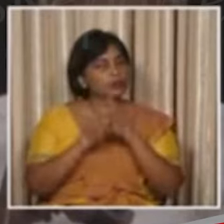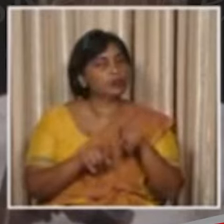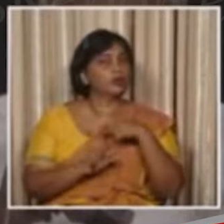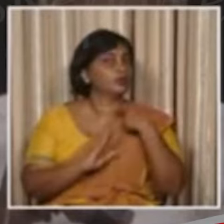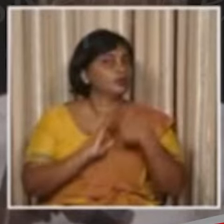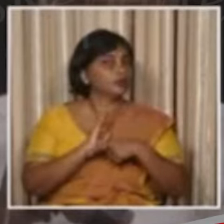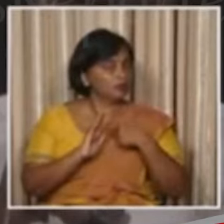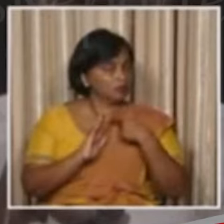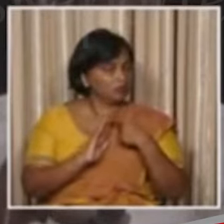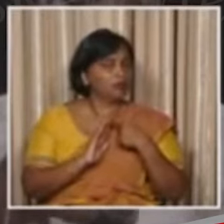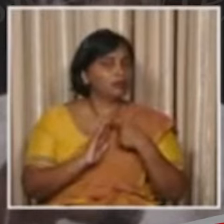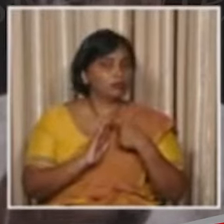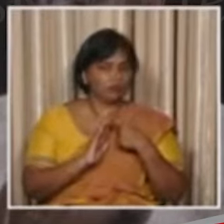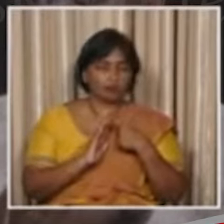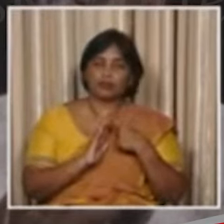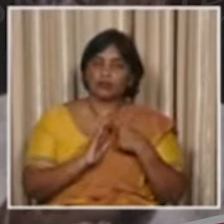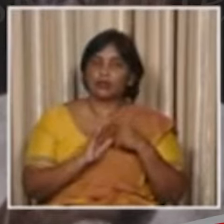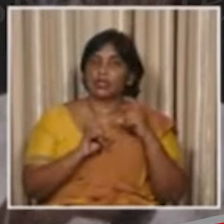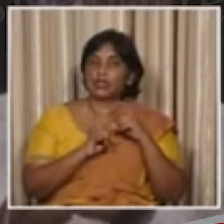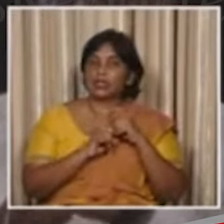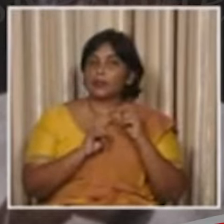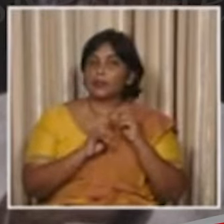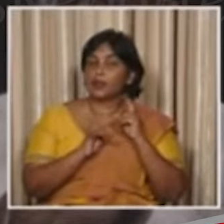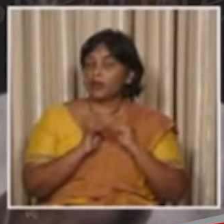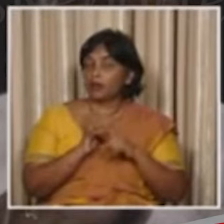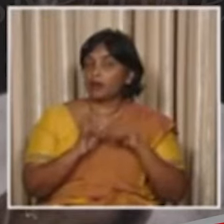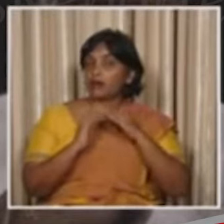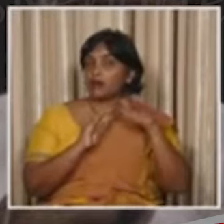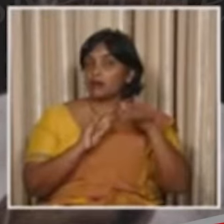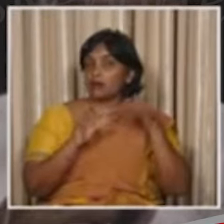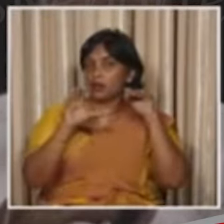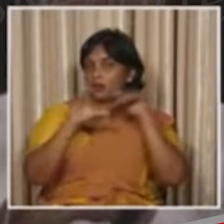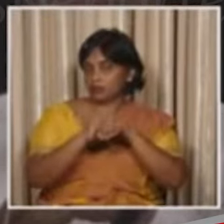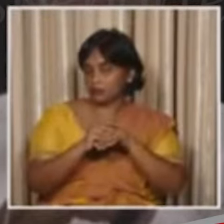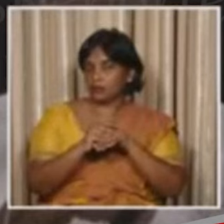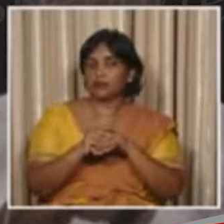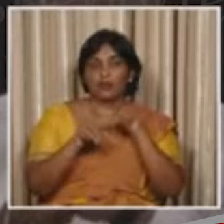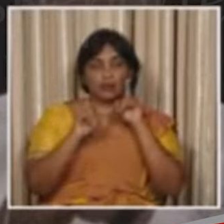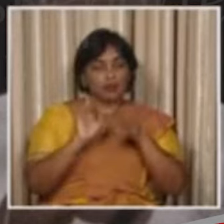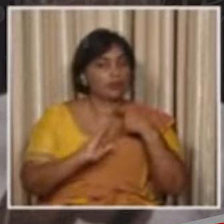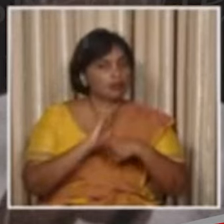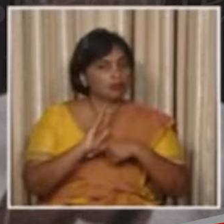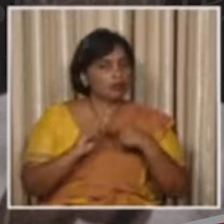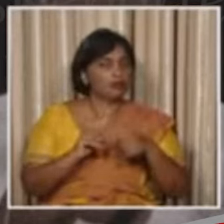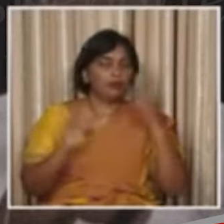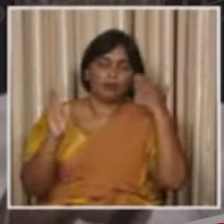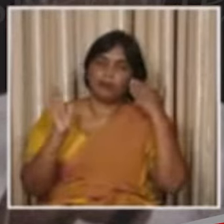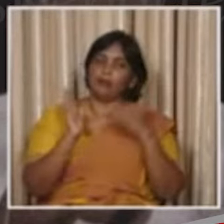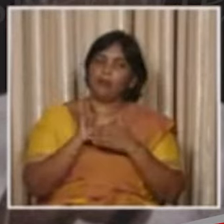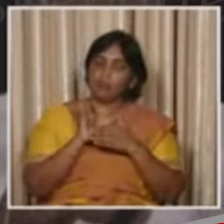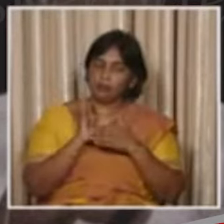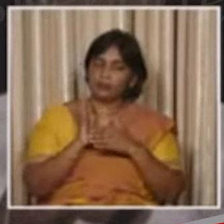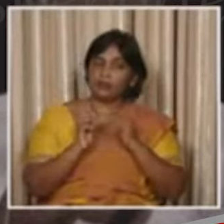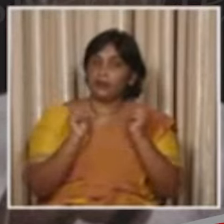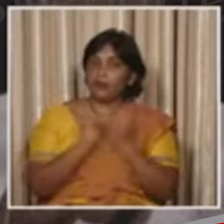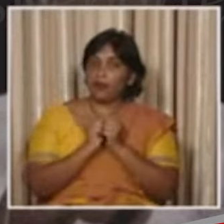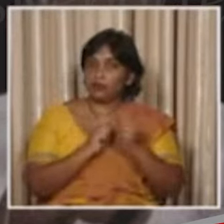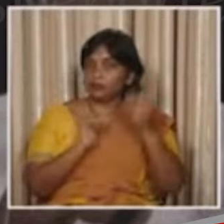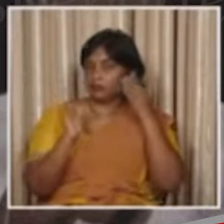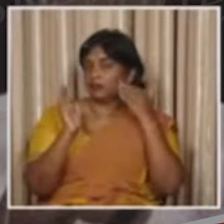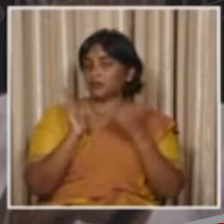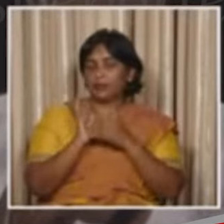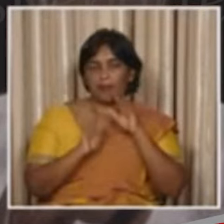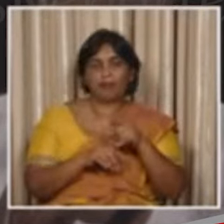ලංකාව BPO ගම්මාන 10 අතරට ඉන්නවා කියලා කියන්නේ. අපේ රටේ මේ වෙනකොට මේ ක්ෂේත්‍රයේ වැඩ කරන සංඛ්‍යාව